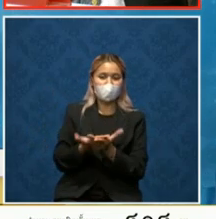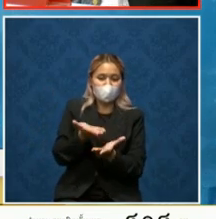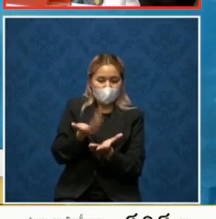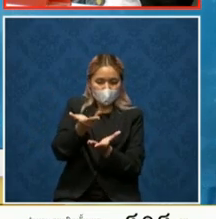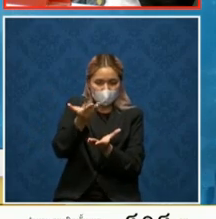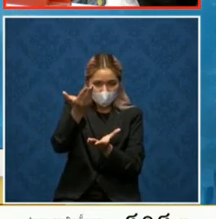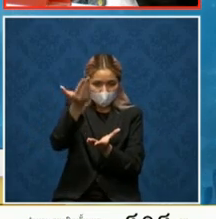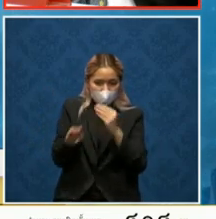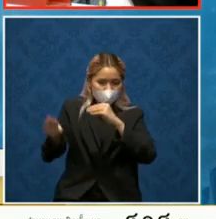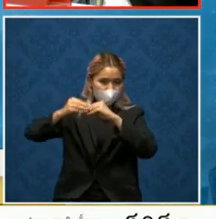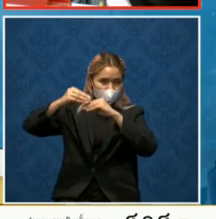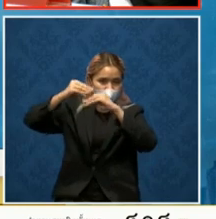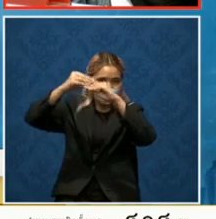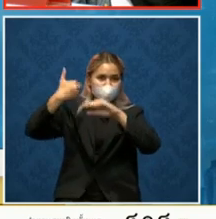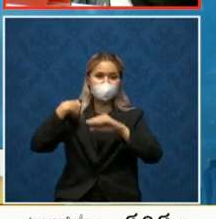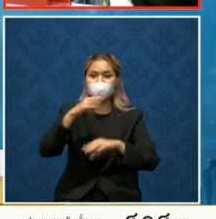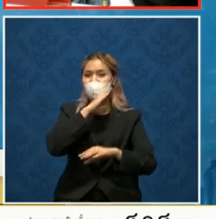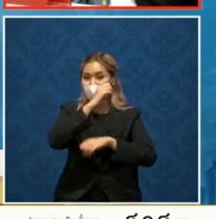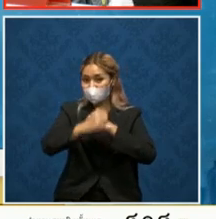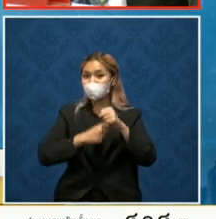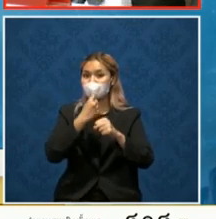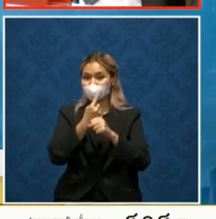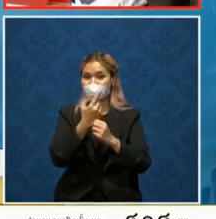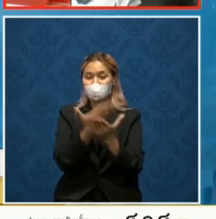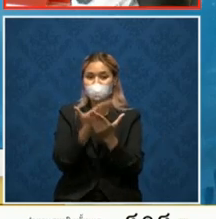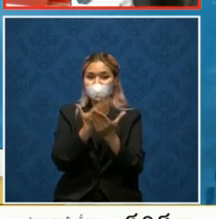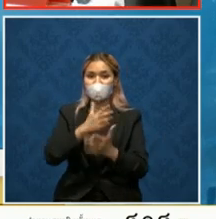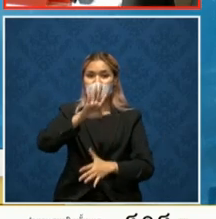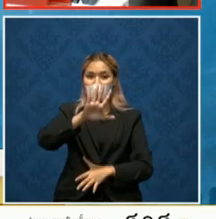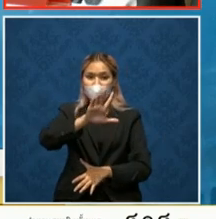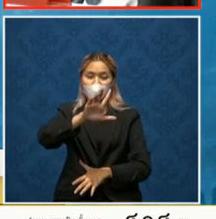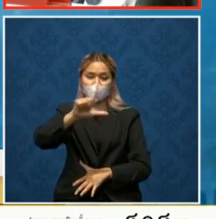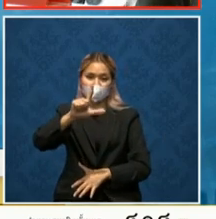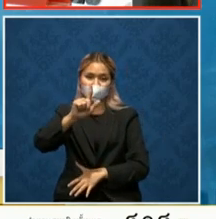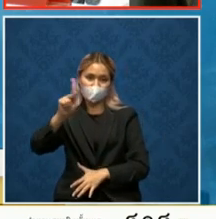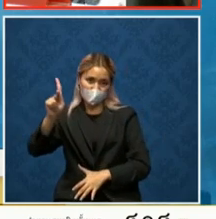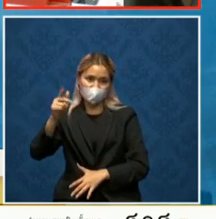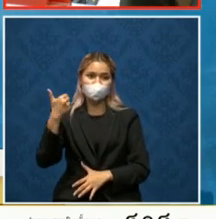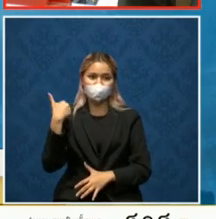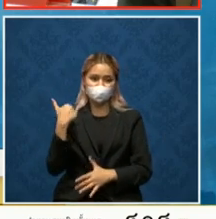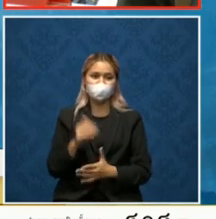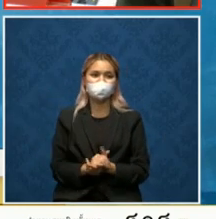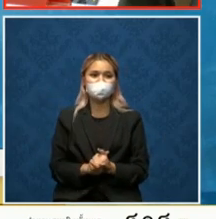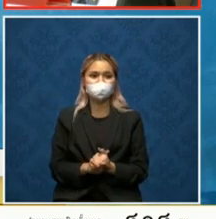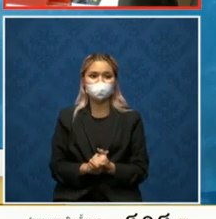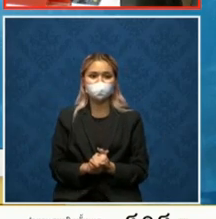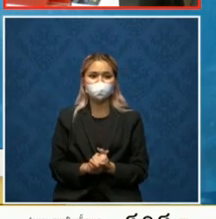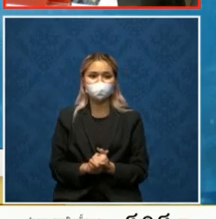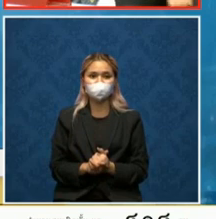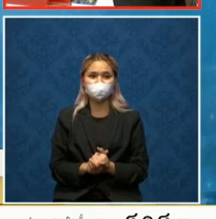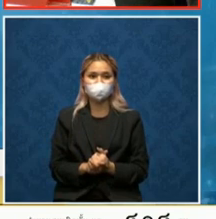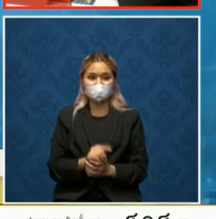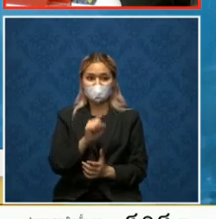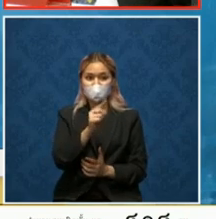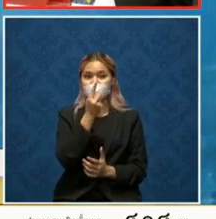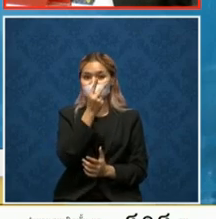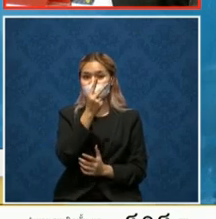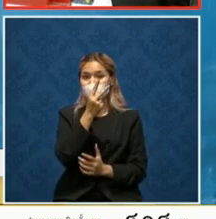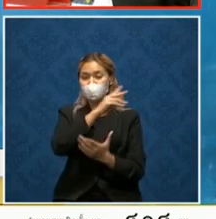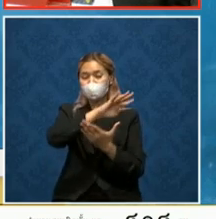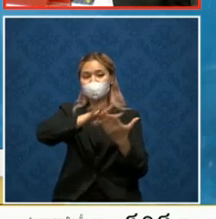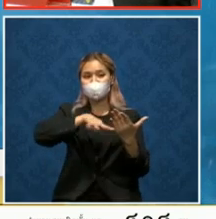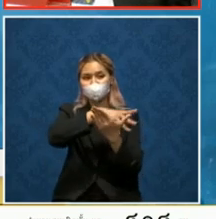เนี่ยปีละประมาณ 5ล้านกว่าบาทนี่จากการประเมินของกรมป่าไม้และกรมไอช่างงานทรัพย์เศรษฐกิจ